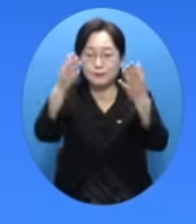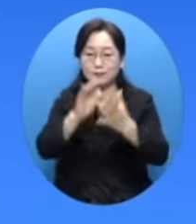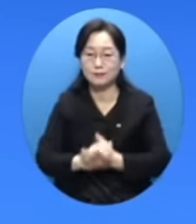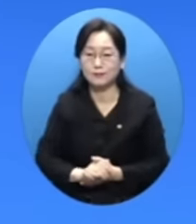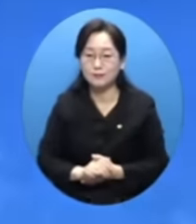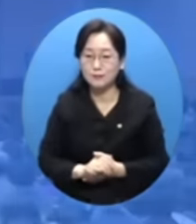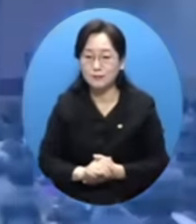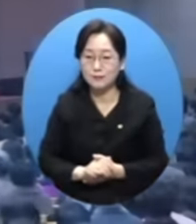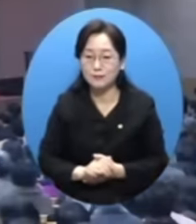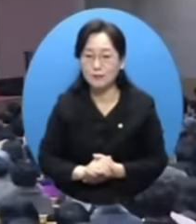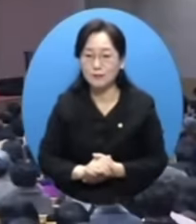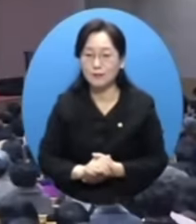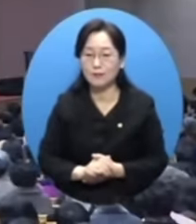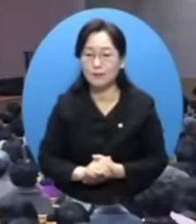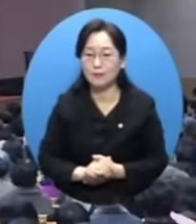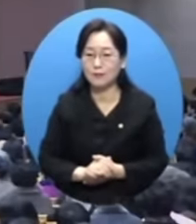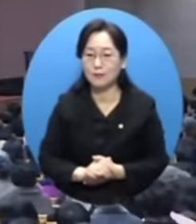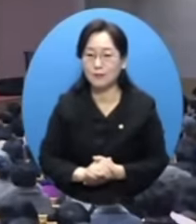축원합니다.